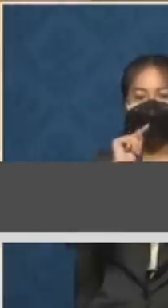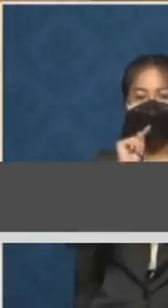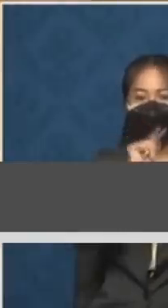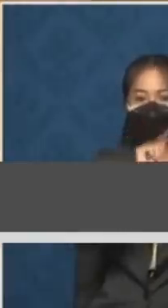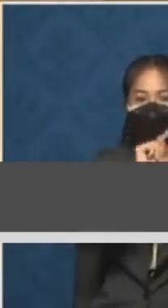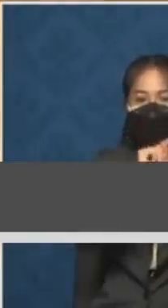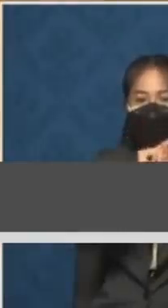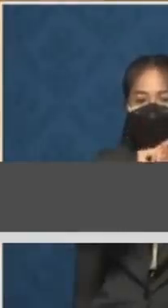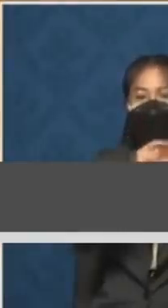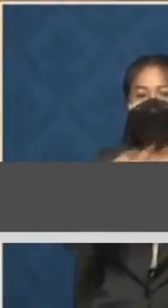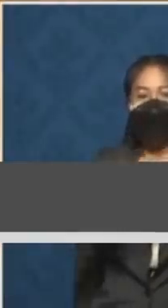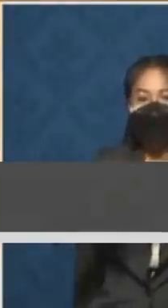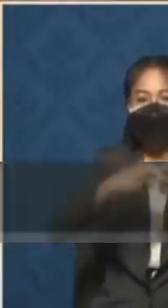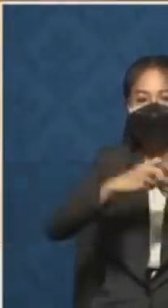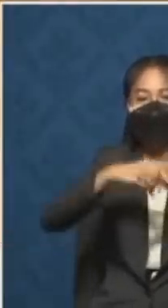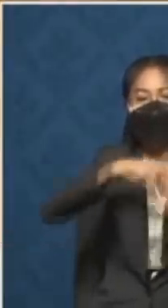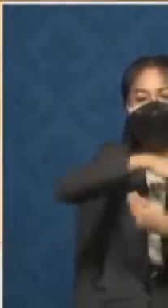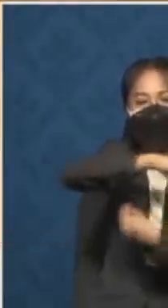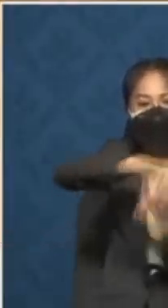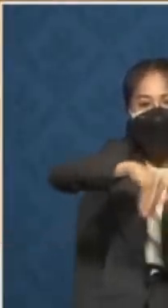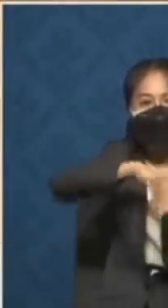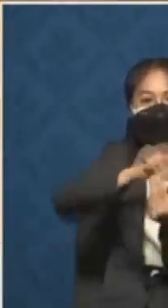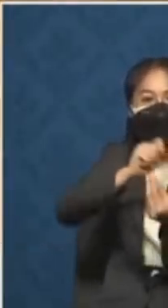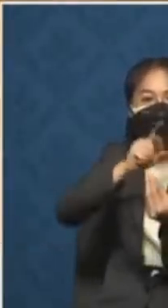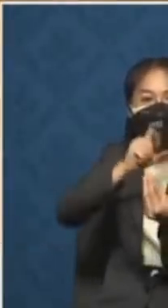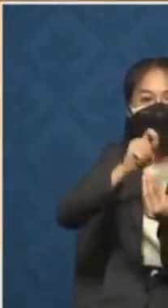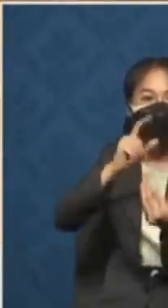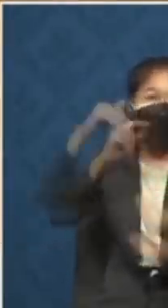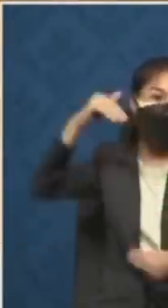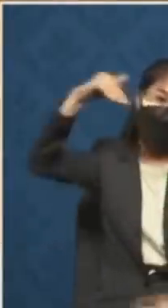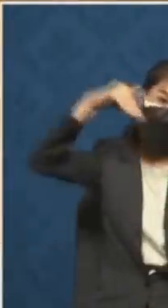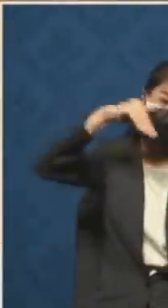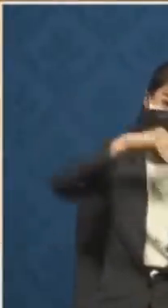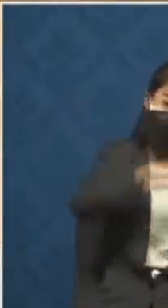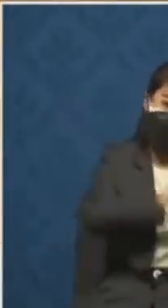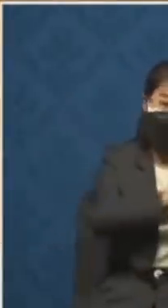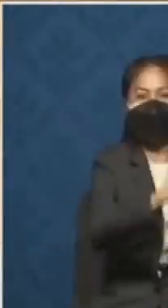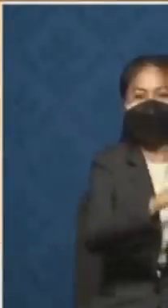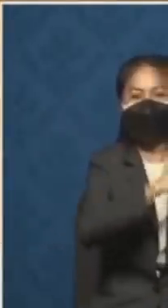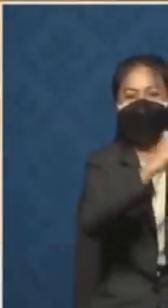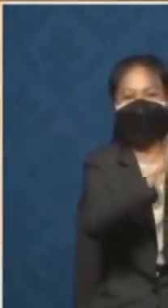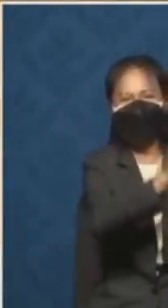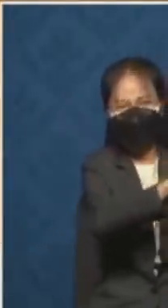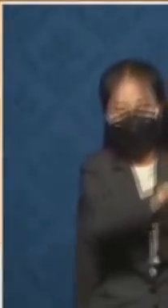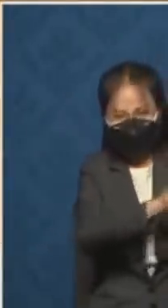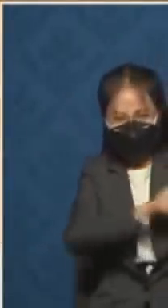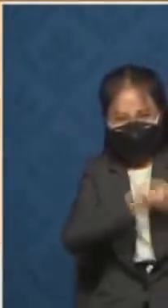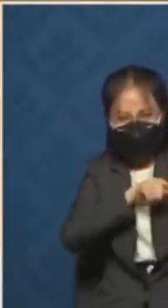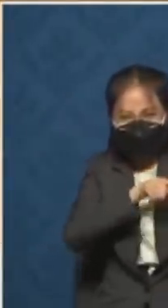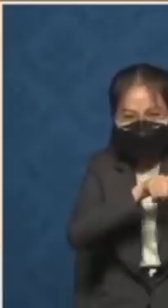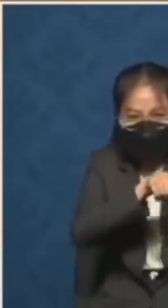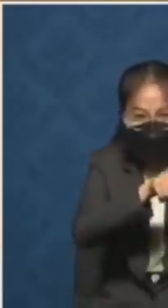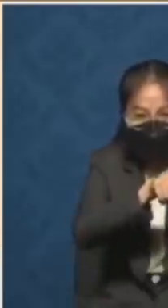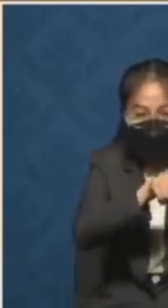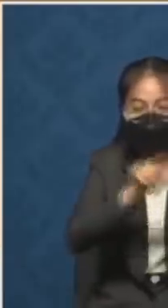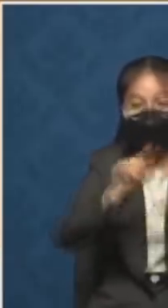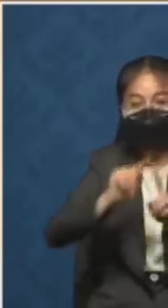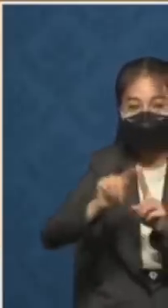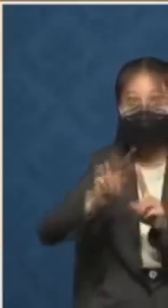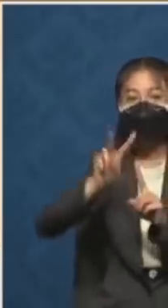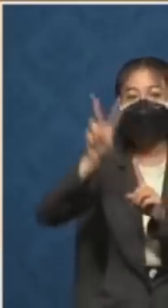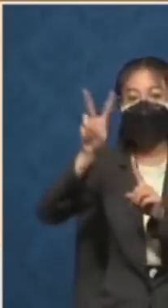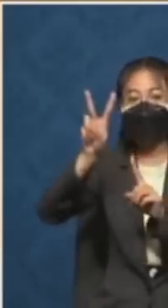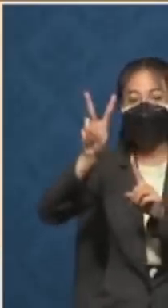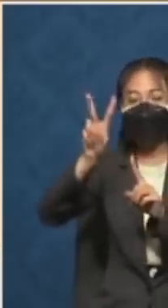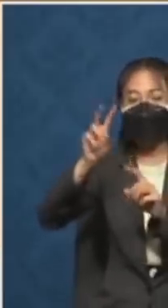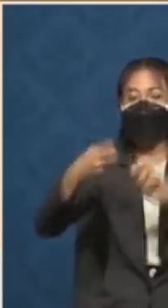จอ่อนแอที่ทำให้ประเทศเรานั้นมีอัตราการเจริญเติบโตทางเศรษฐกิจที่ช้ากว่าเพื่อนบ้านมาหลายปีโรคที่สองนะครับคือโรคของความเหลื่อม